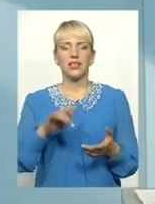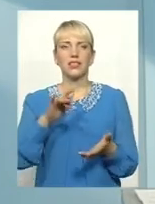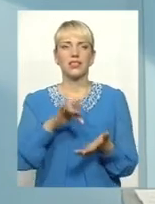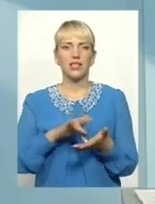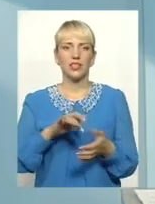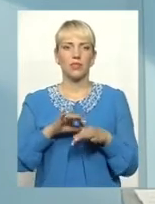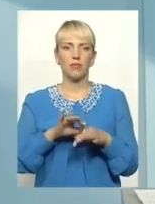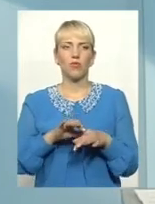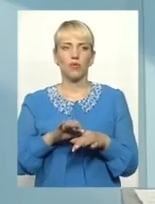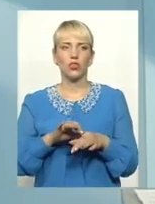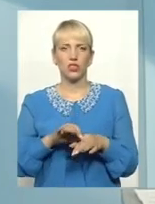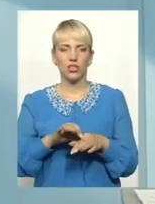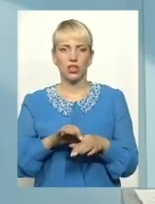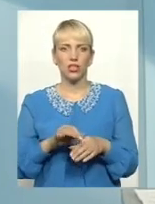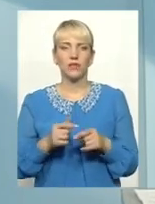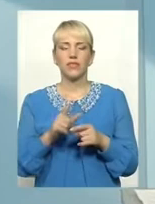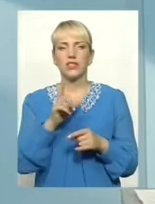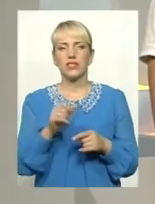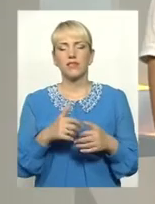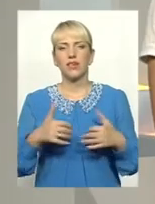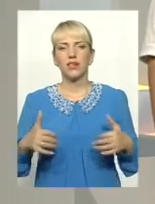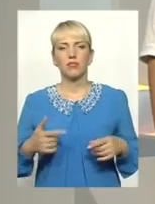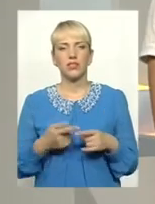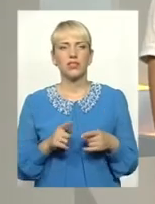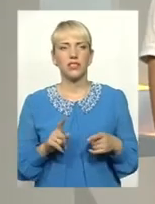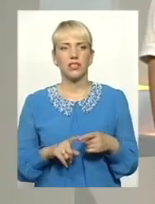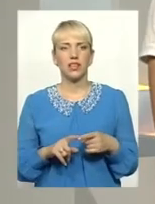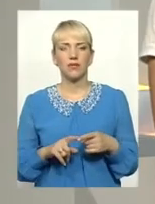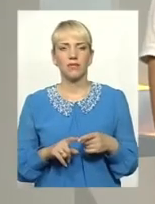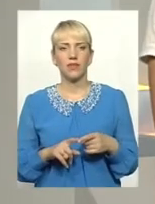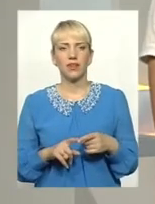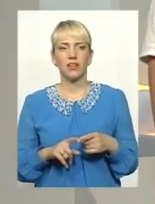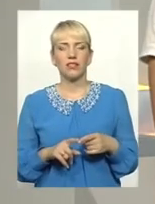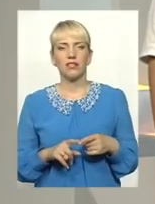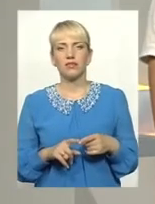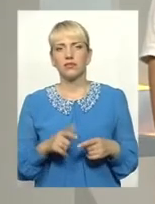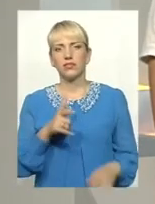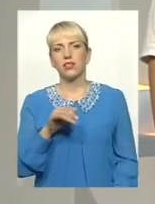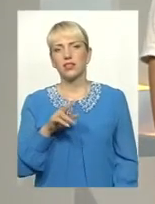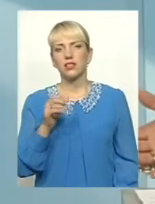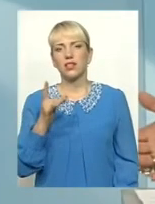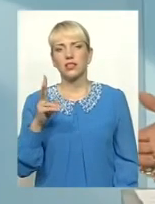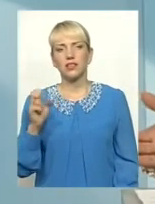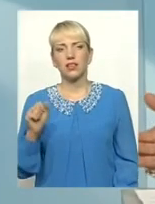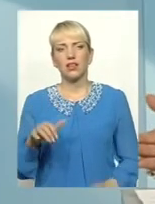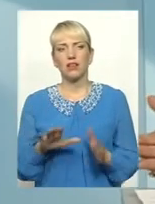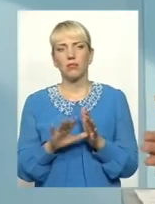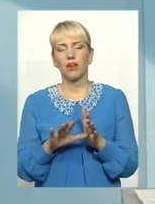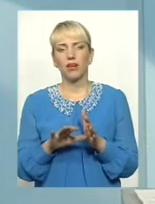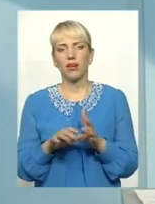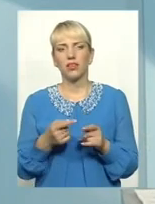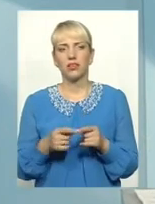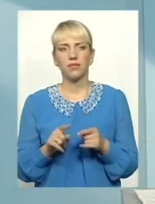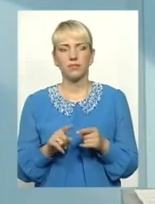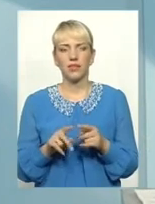бригада. Оце їм великий комплімент. Це єдине. Ну, це в народі є, це не, як кажуть, це от фактаж.